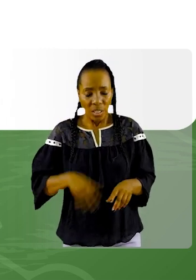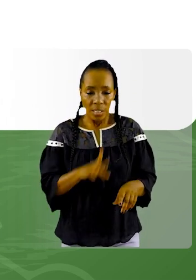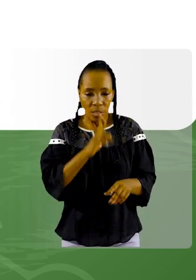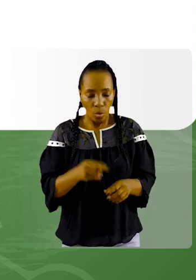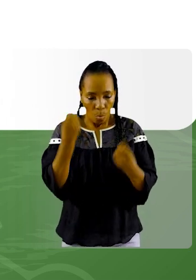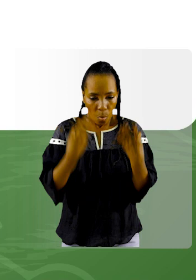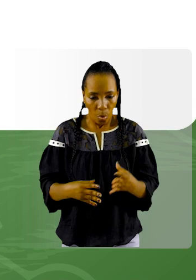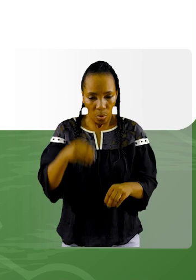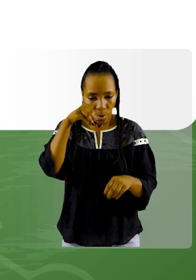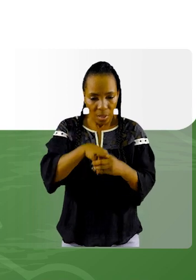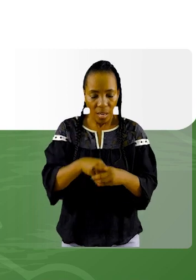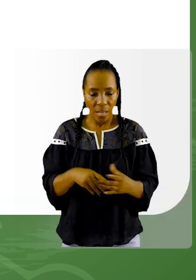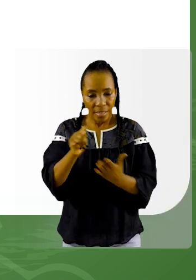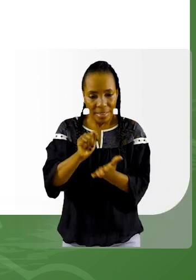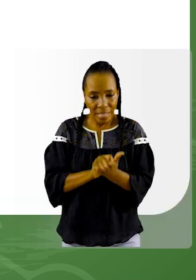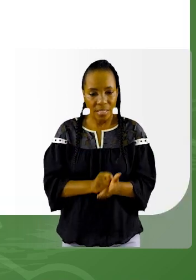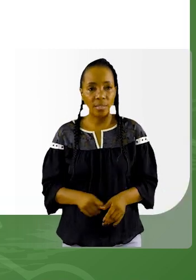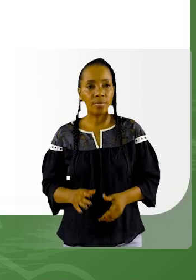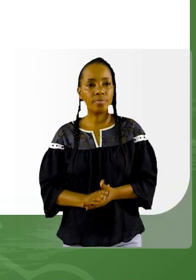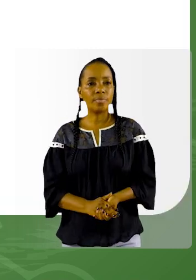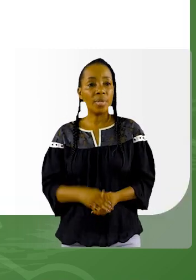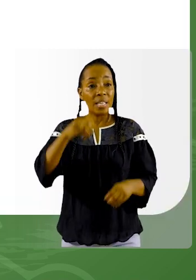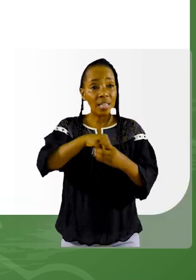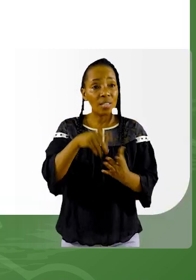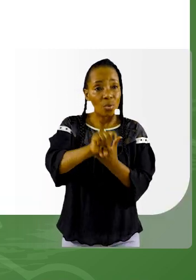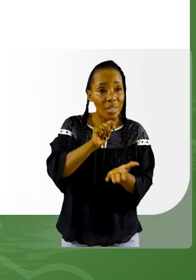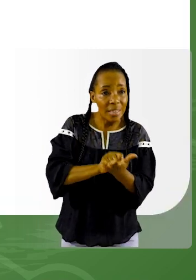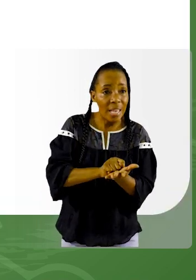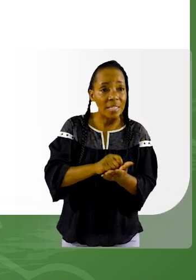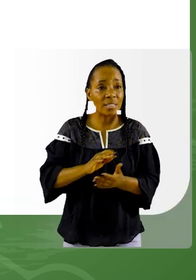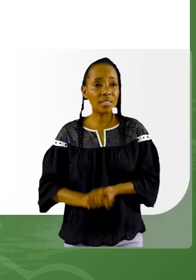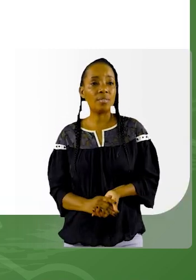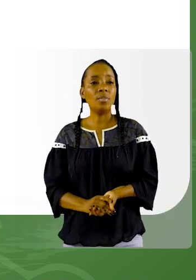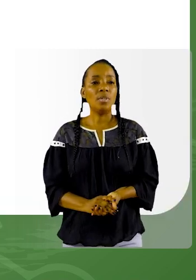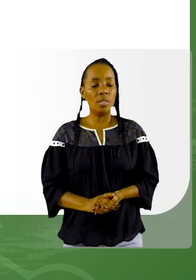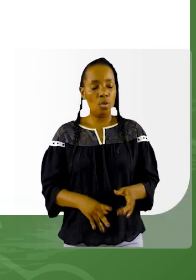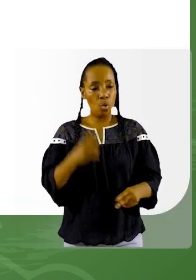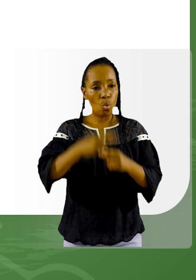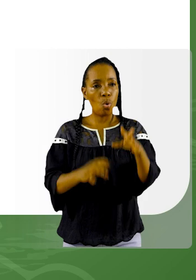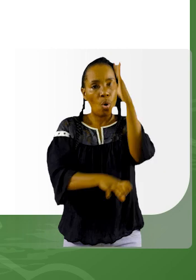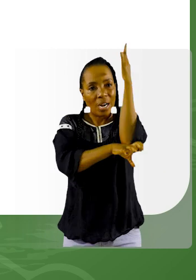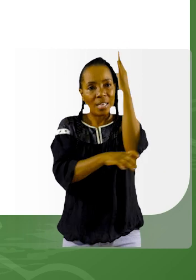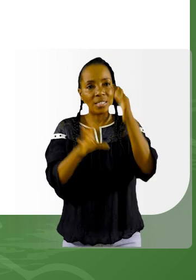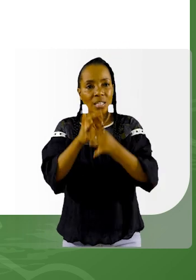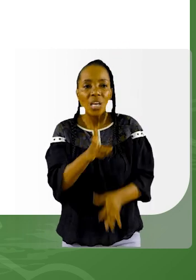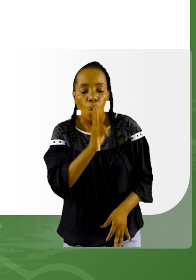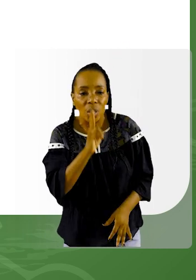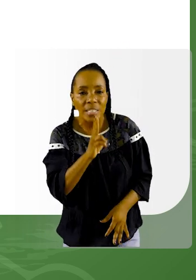texte qui nous sert de support, un texte de Ebongue Soel intitulé Racines de